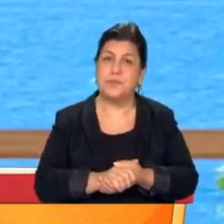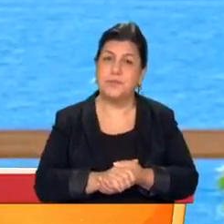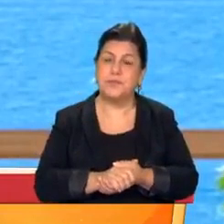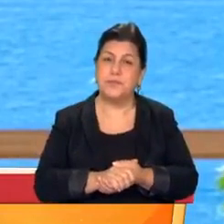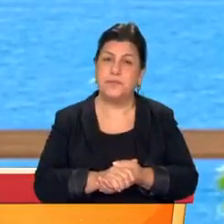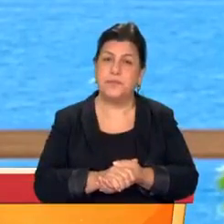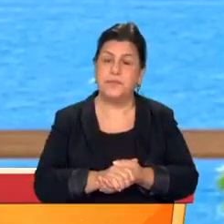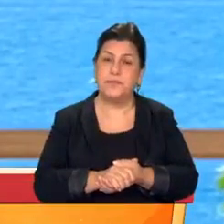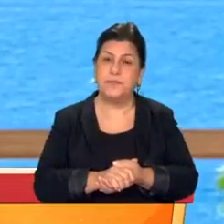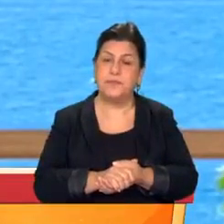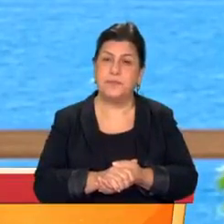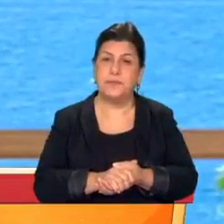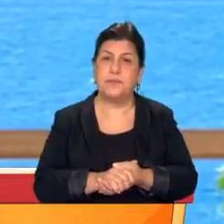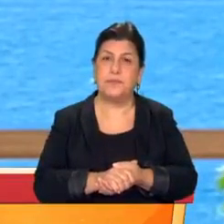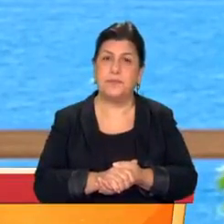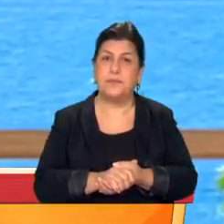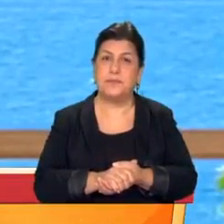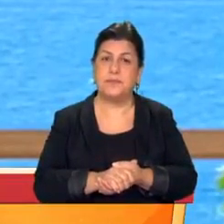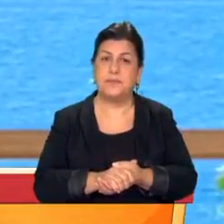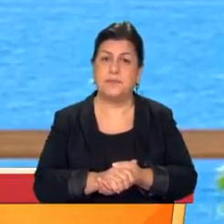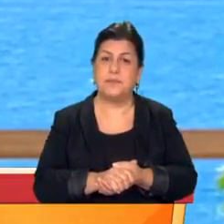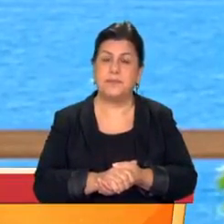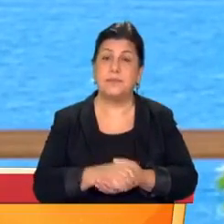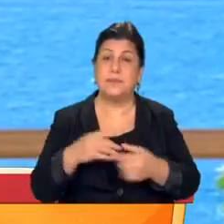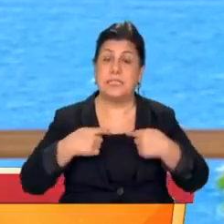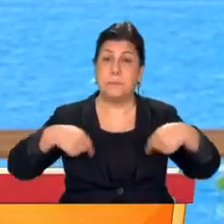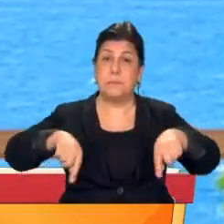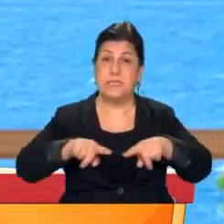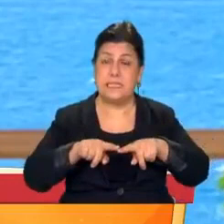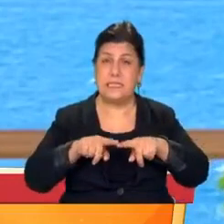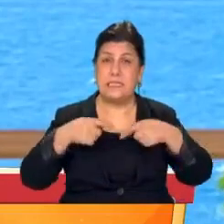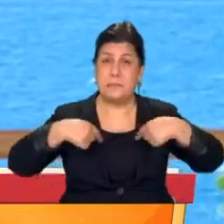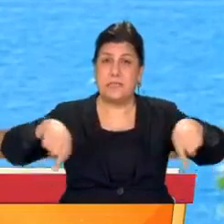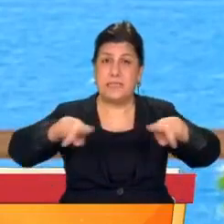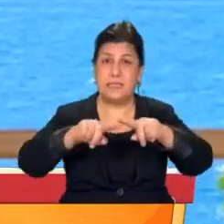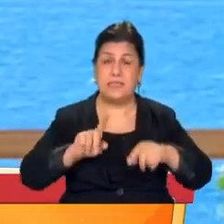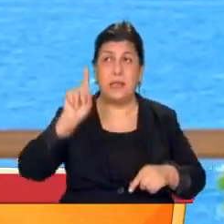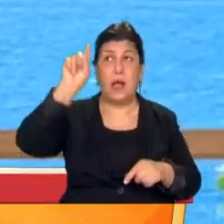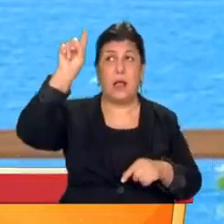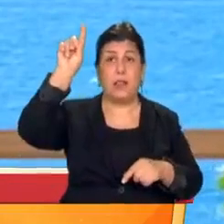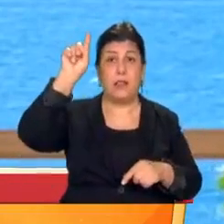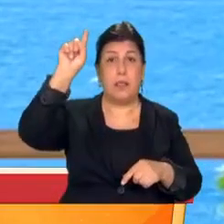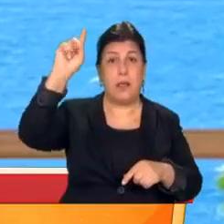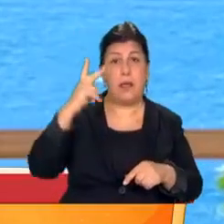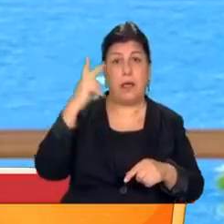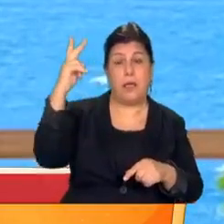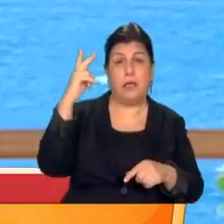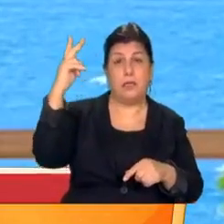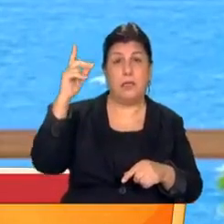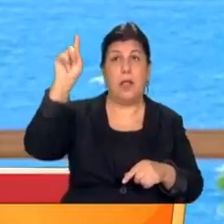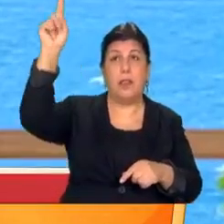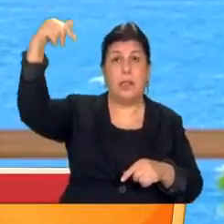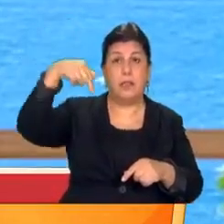ve inna ileyhi raciun biz ama Allah'a aitiz Allah'tan